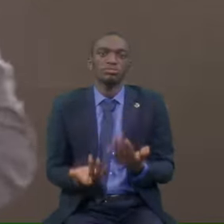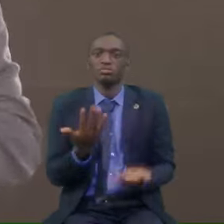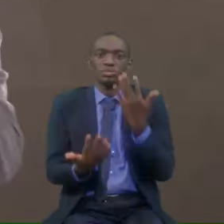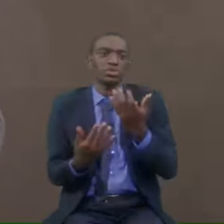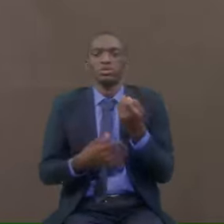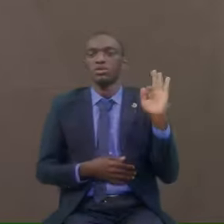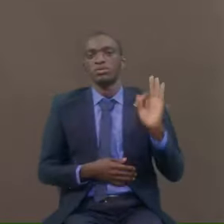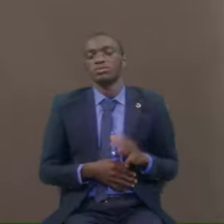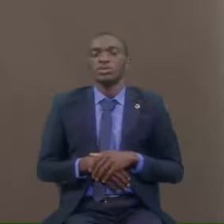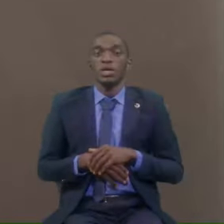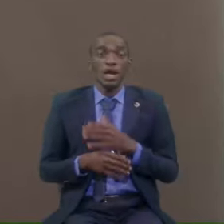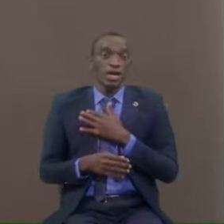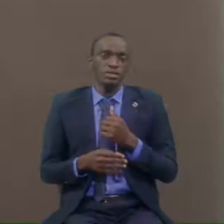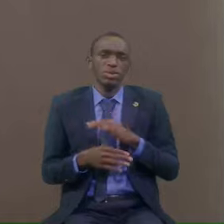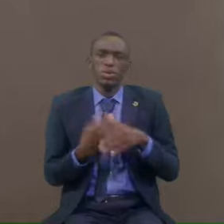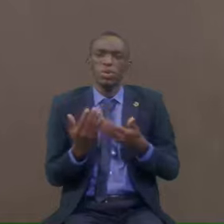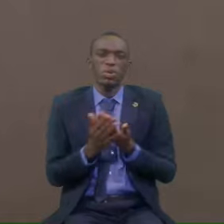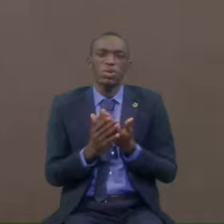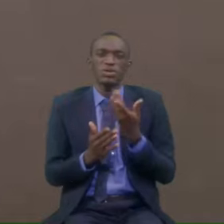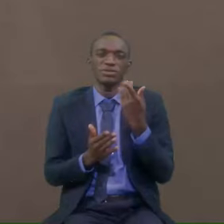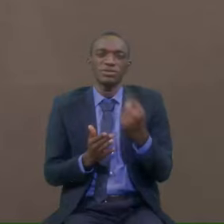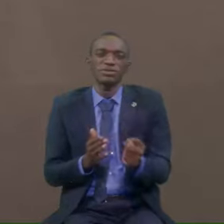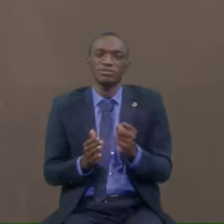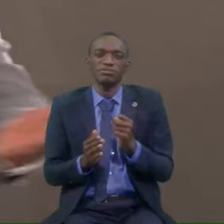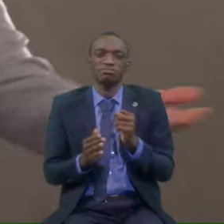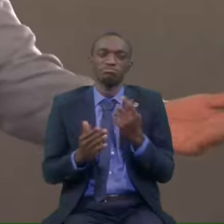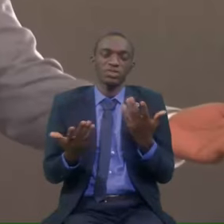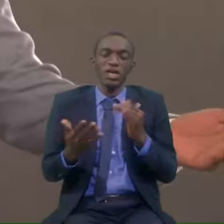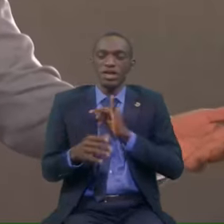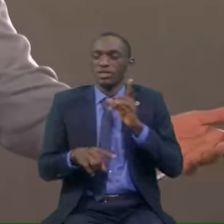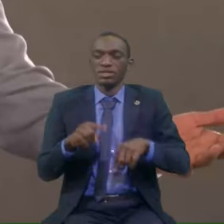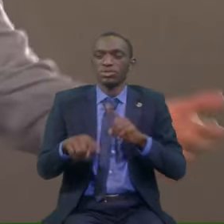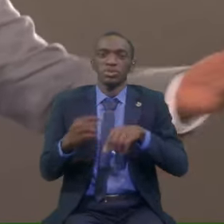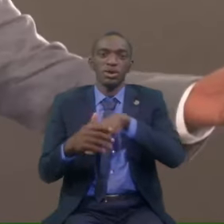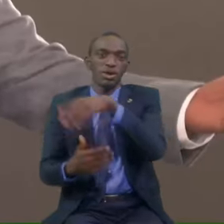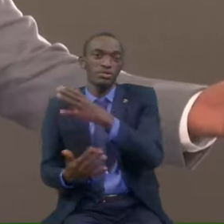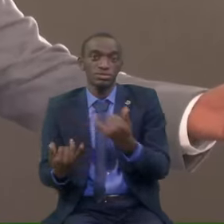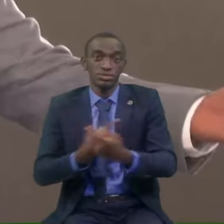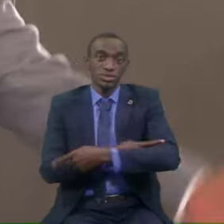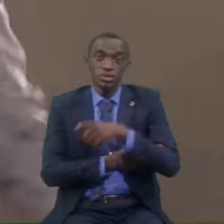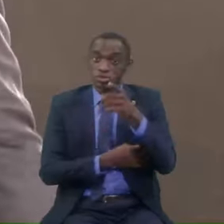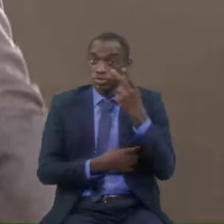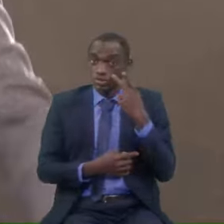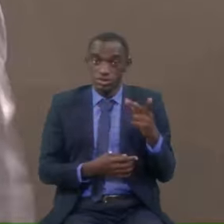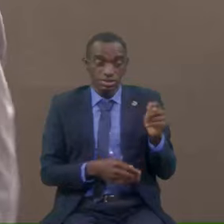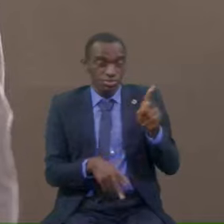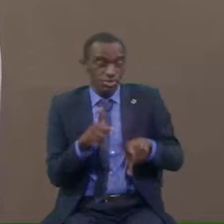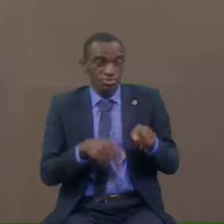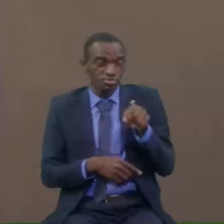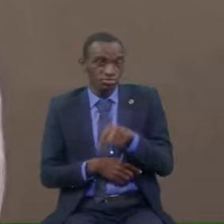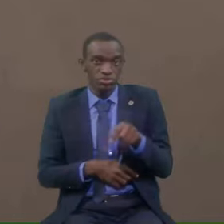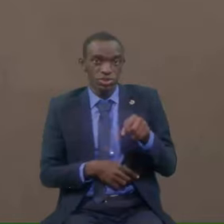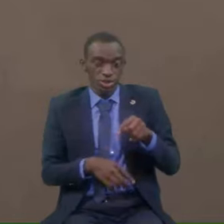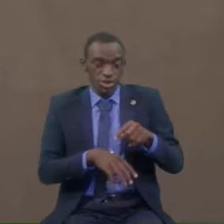Là, je suis fatigué aujourd'hui, je ne peux pas sortir. Vous voyez ces gens-là. Le